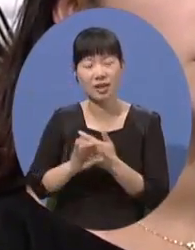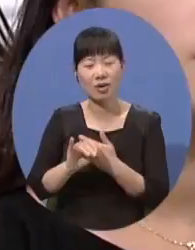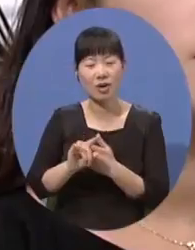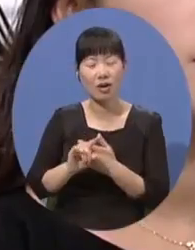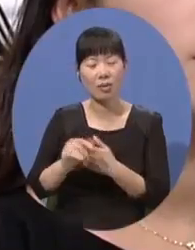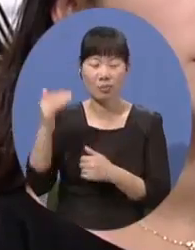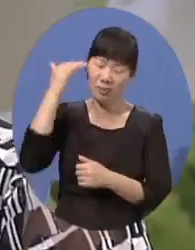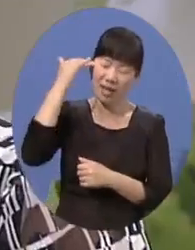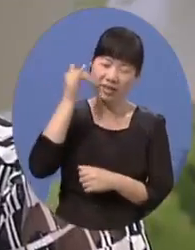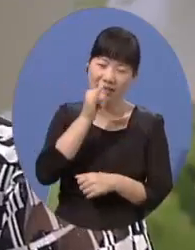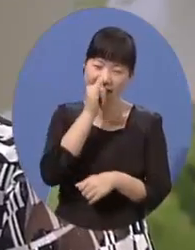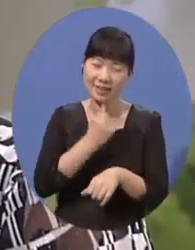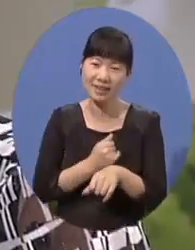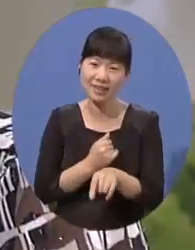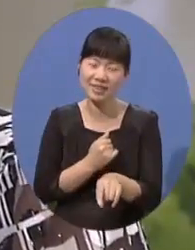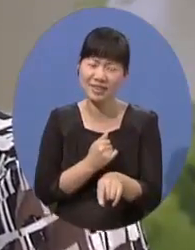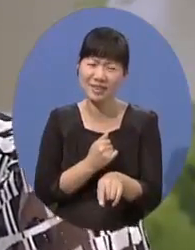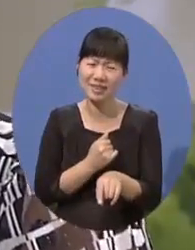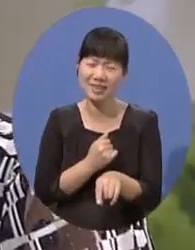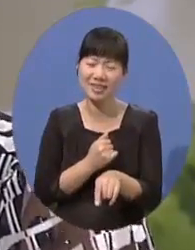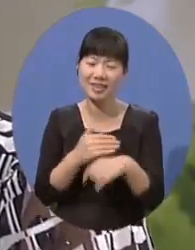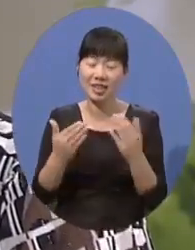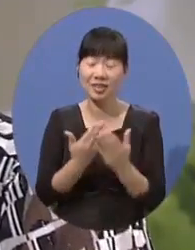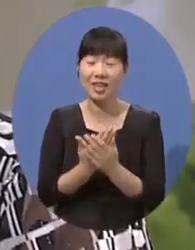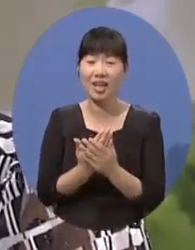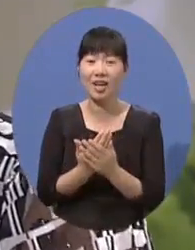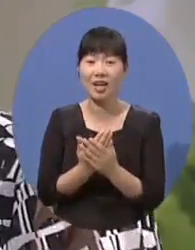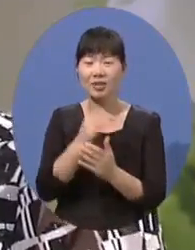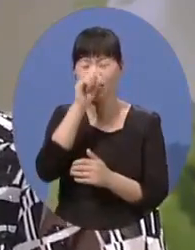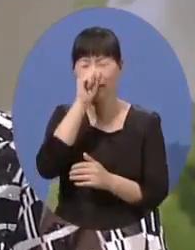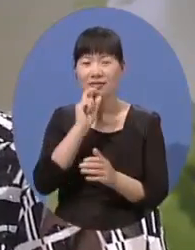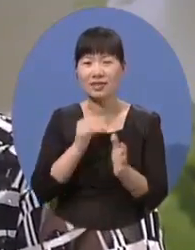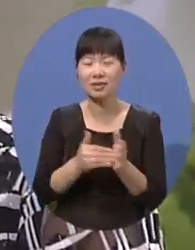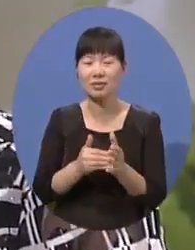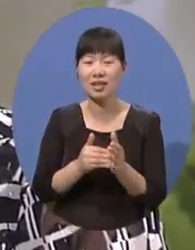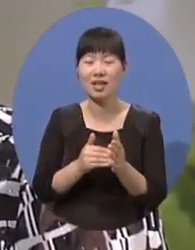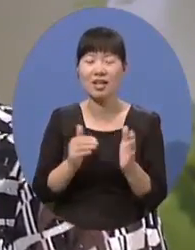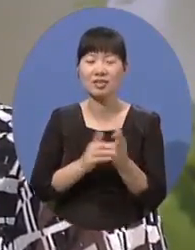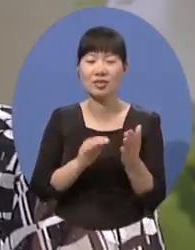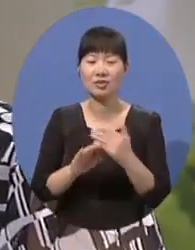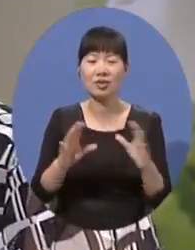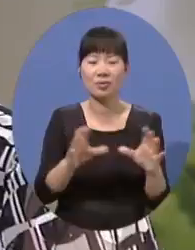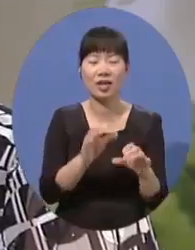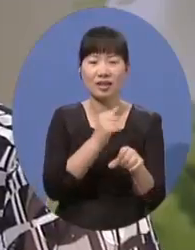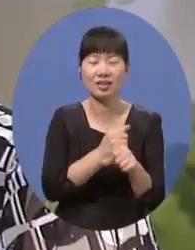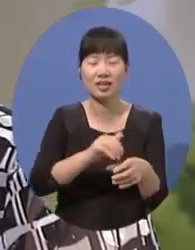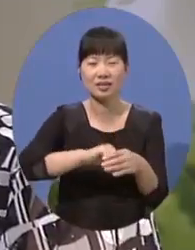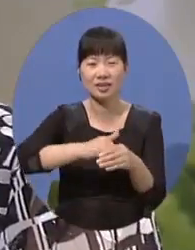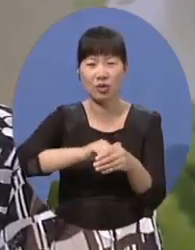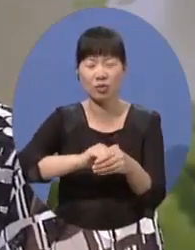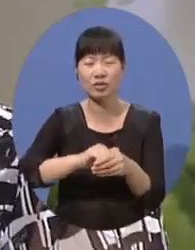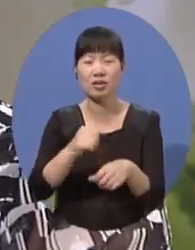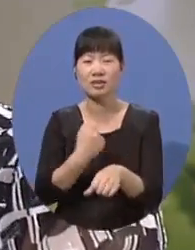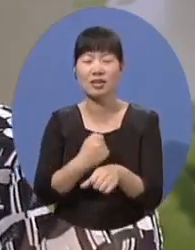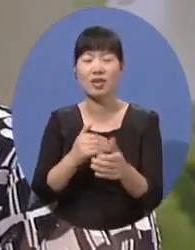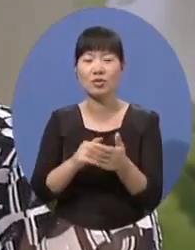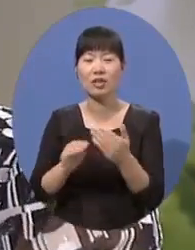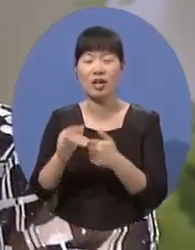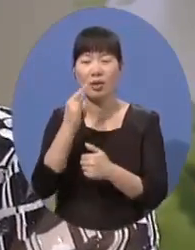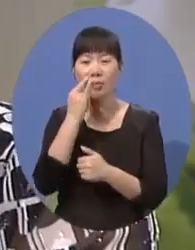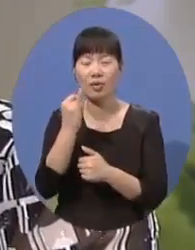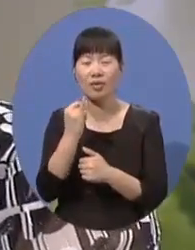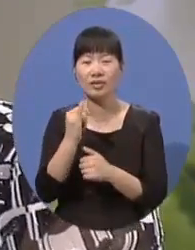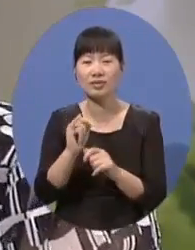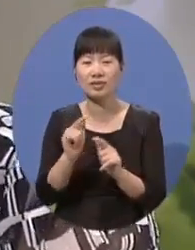하시는 건지 방해를 하시는 건지, 그러니까 다 좋았고 이제 뒤풀이 할 때도 그러니까 설거지나 아니면은 예. 그 후에